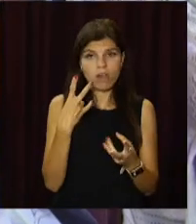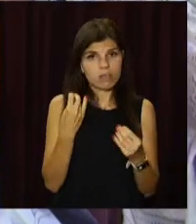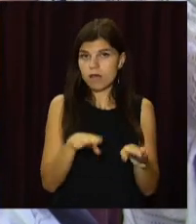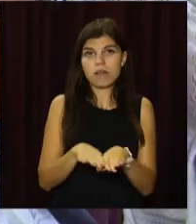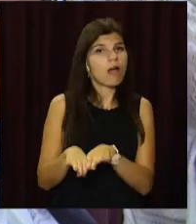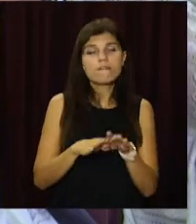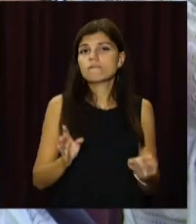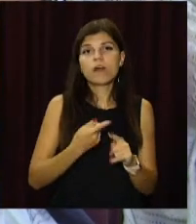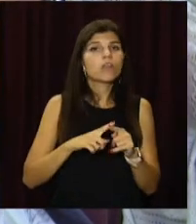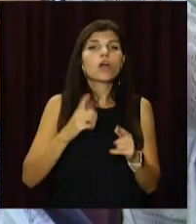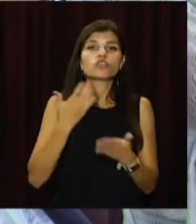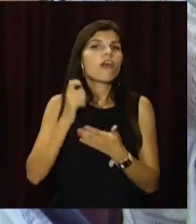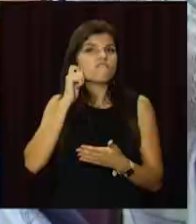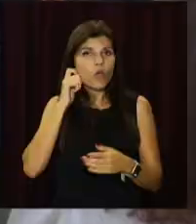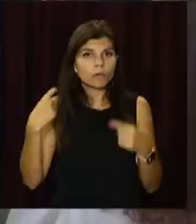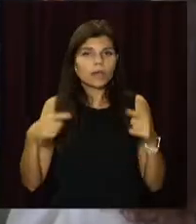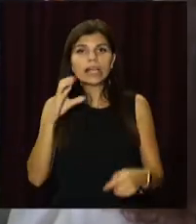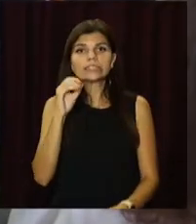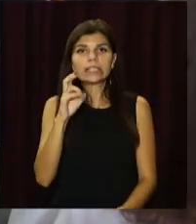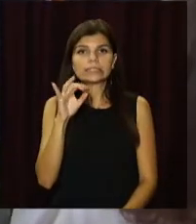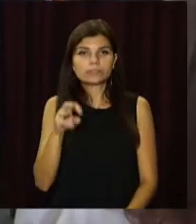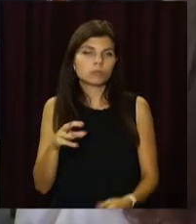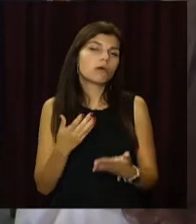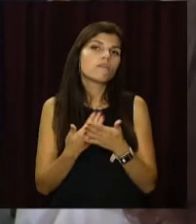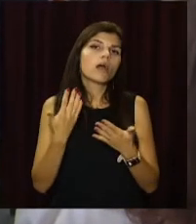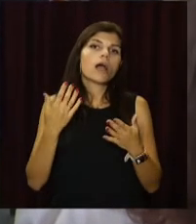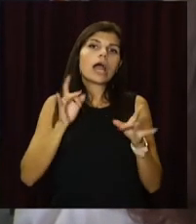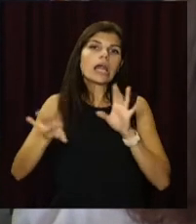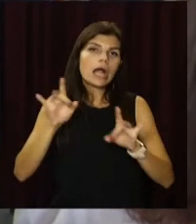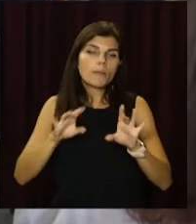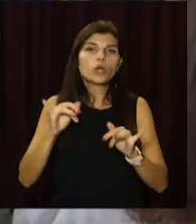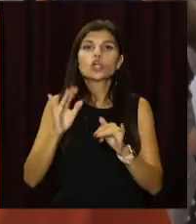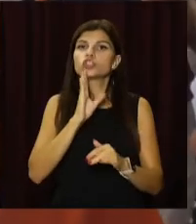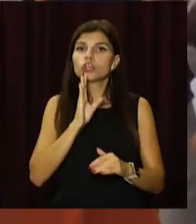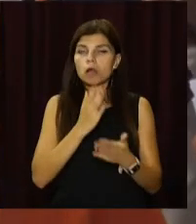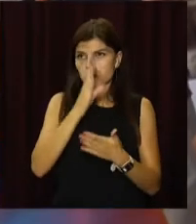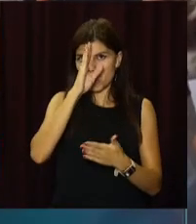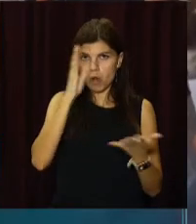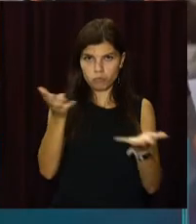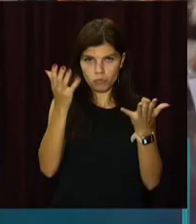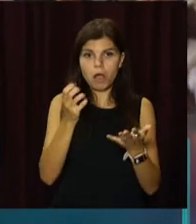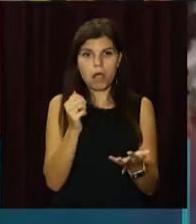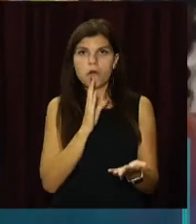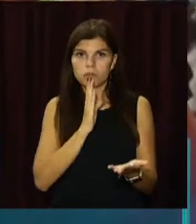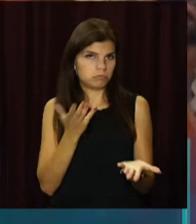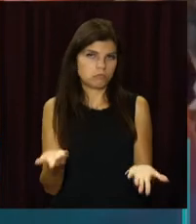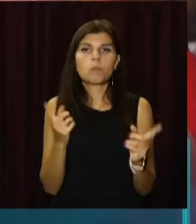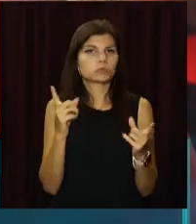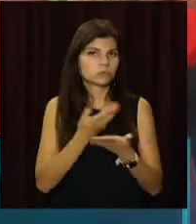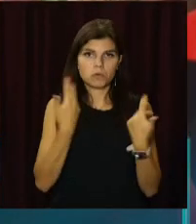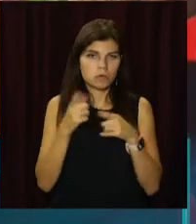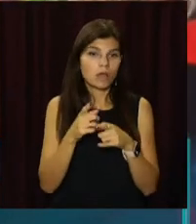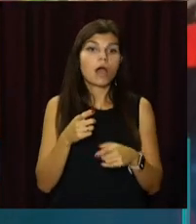експерти називають вікову дискримінацію, сексизм у рекламі та складність працевлаштування серед жінок. Порівняно з європейськими країнами,